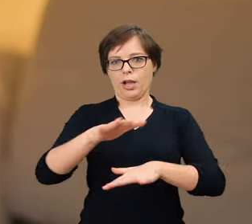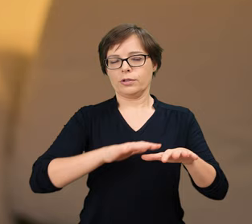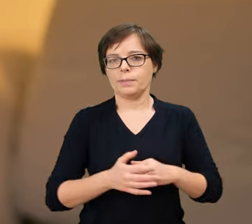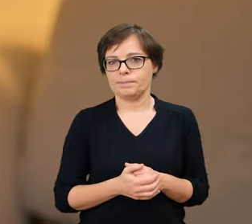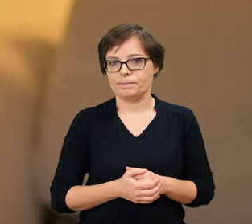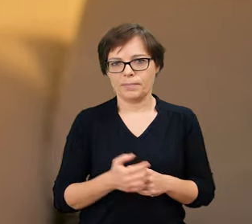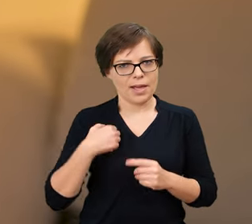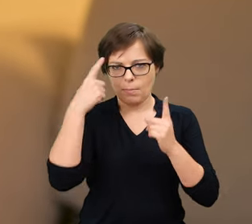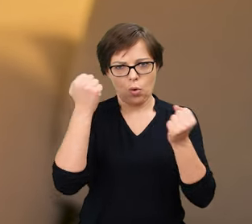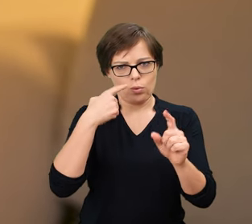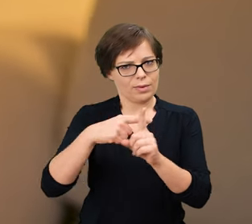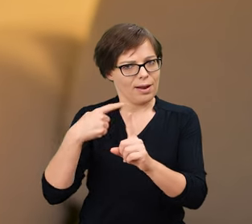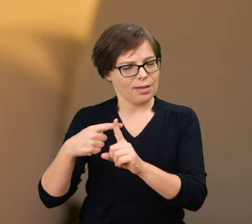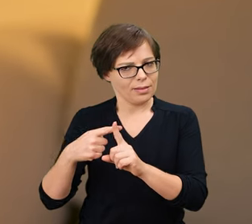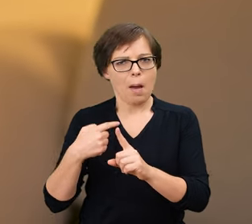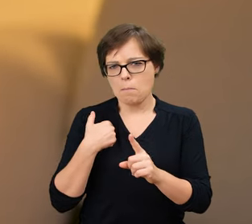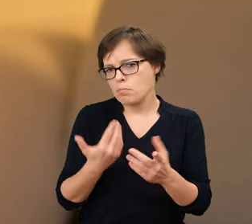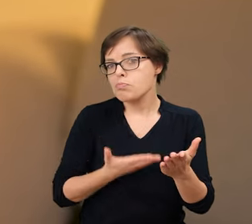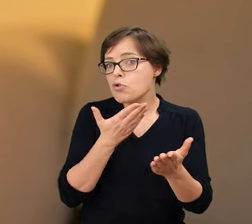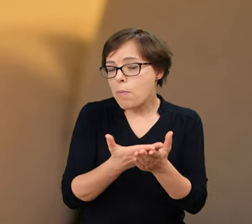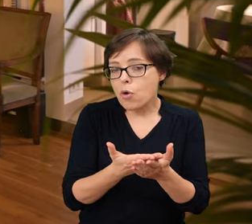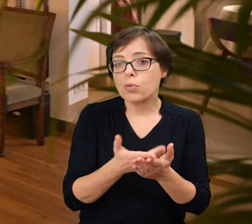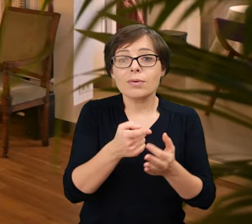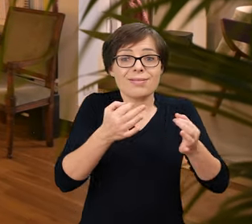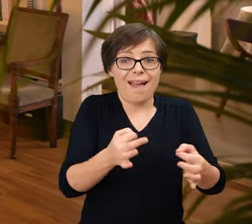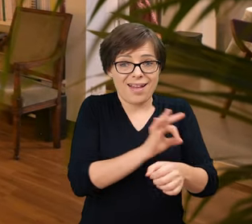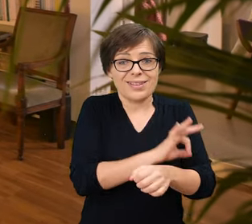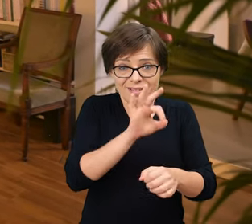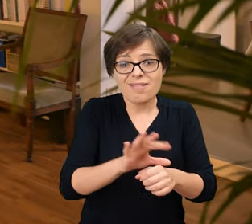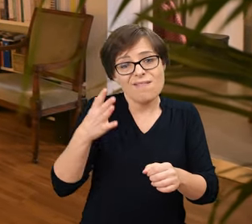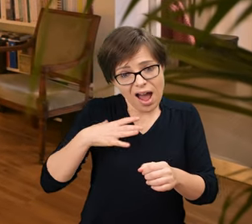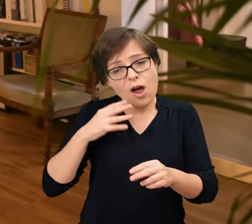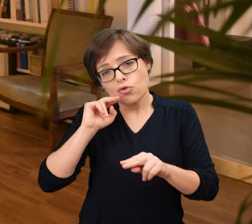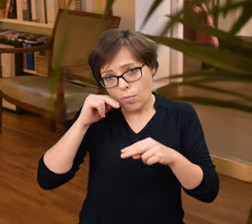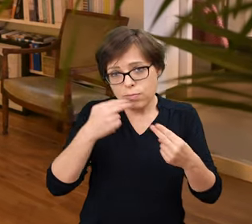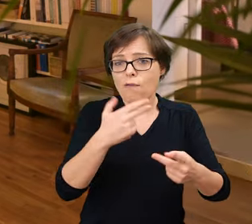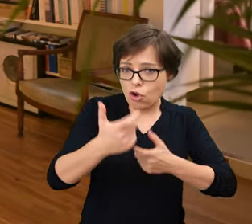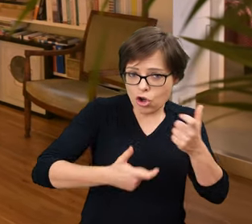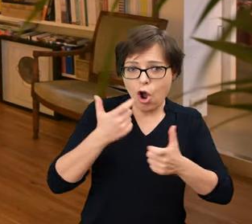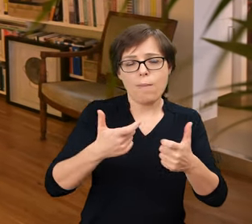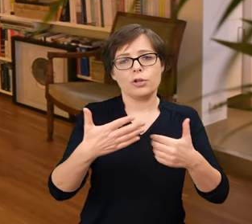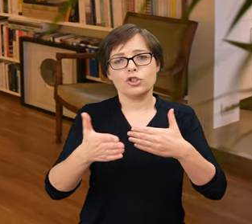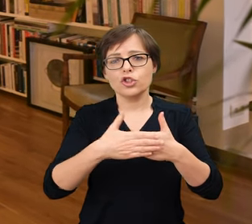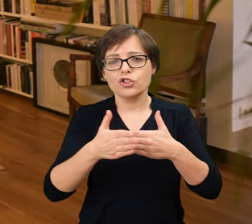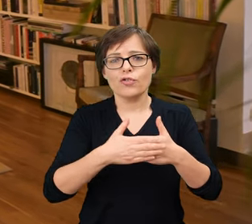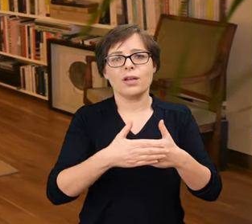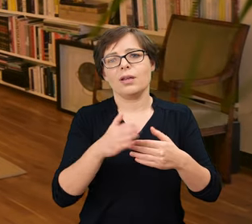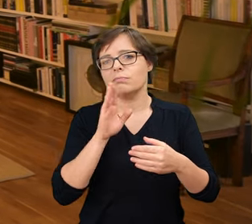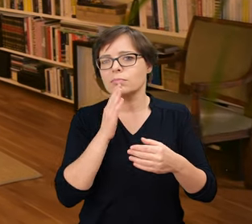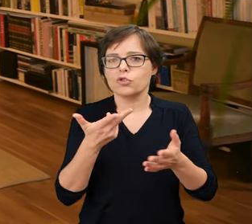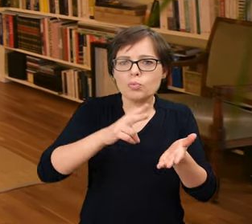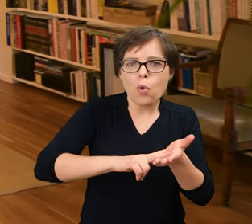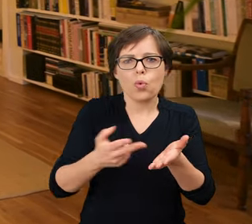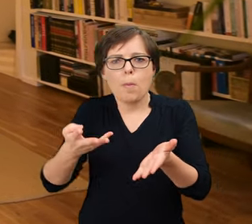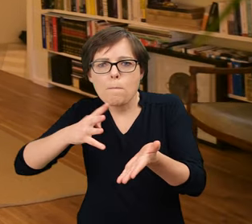architekci mogliby powrócić do zwyczaju robienia potrójnych, poczwórnych, składanych, przeszklonych